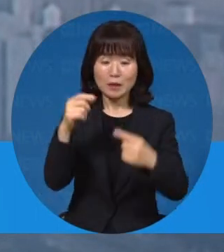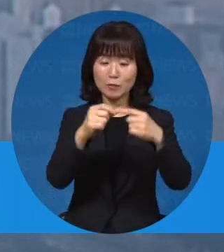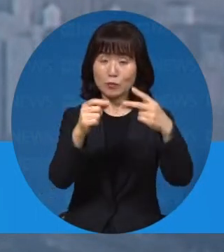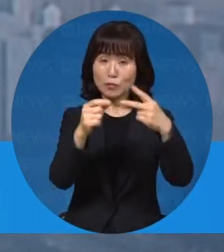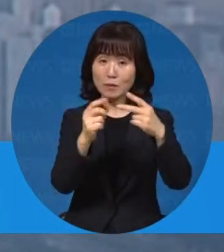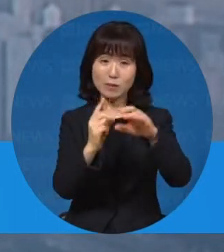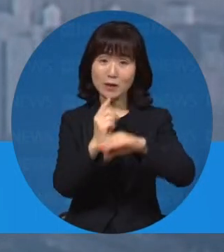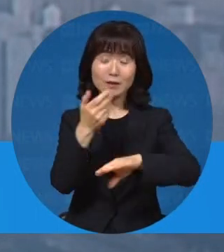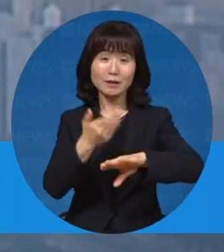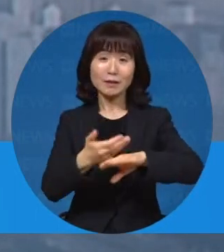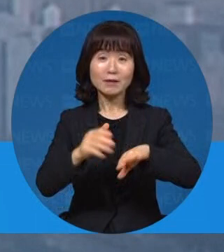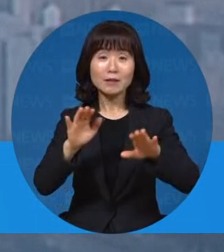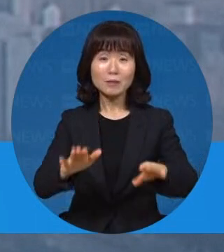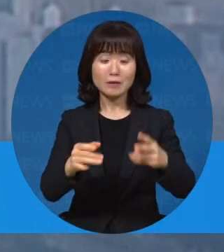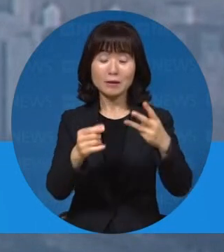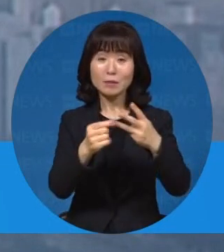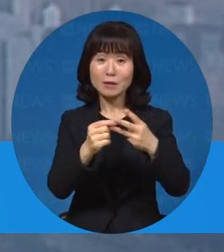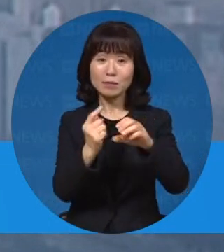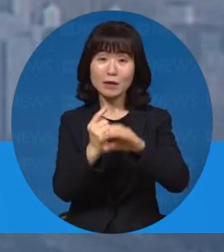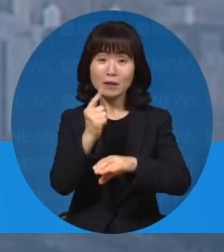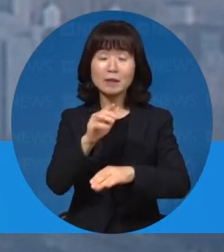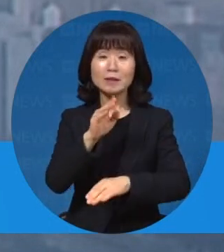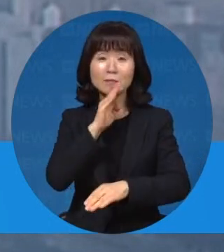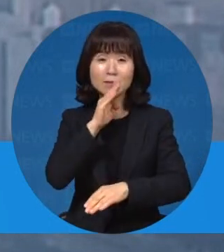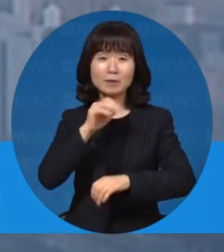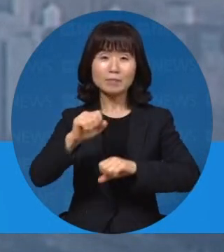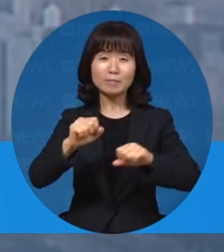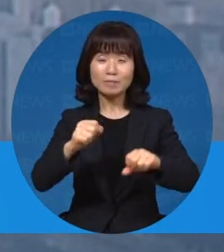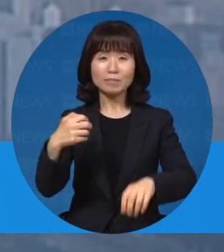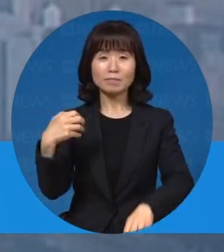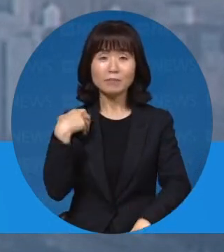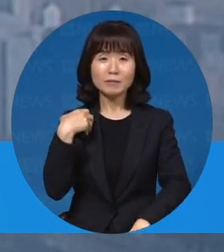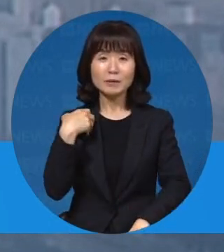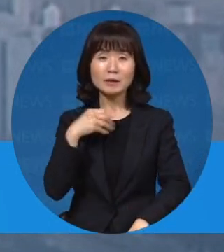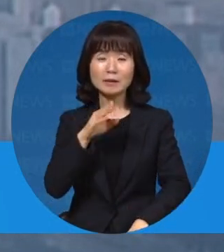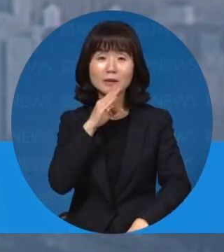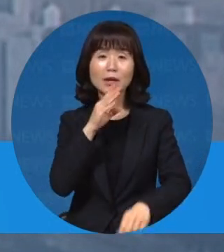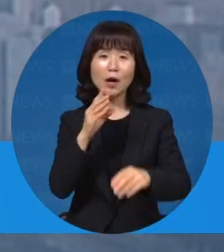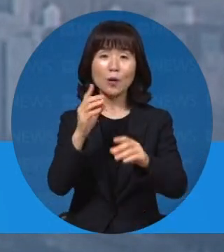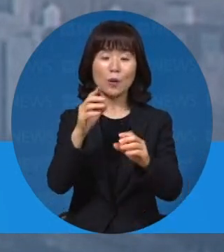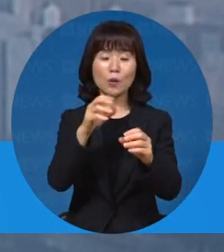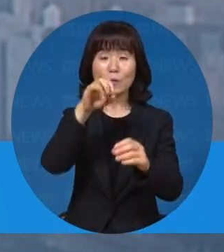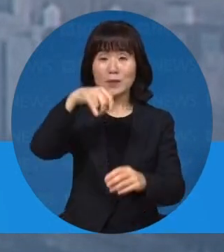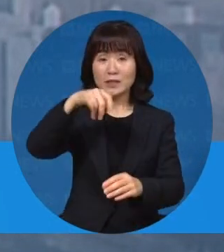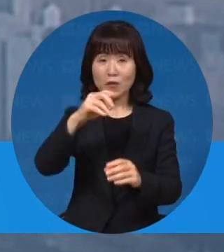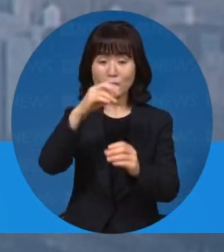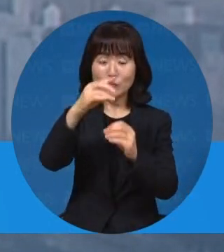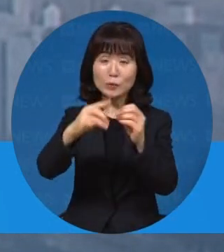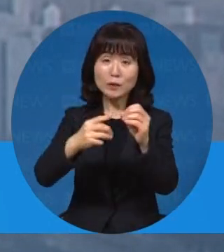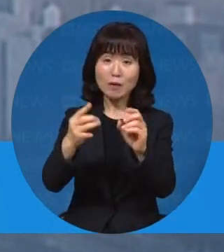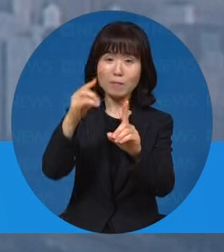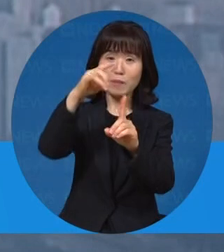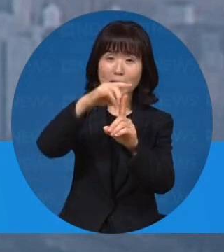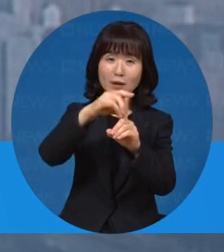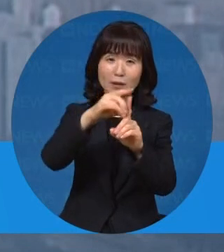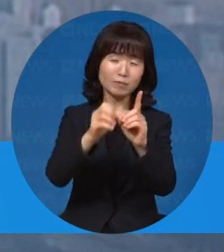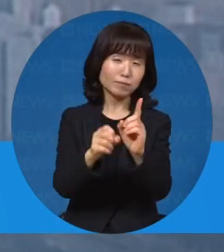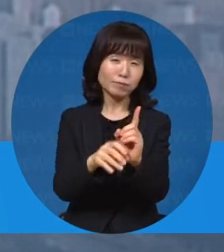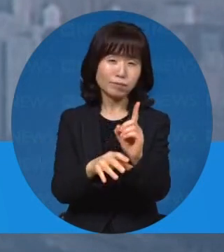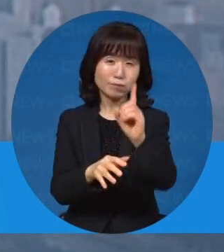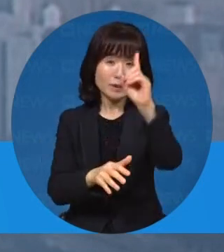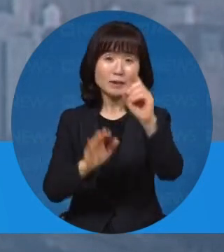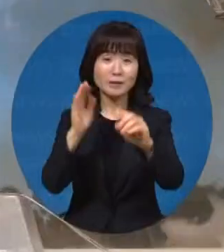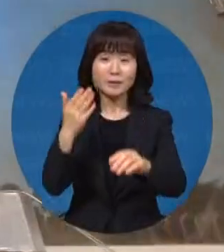달리 이번에는 진짜 임무를 수행하는 실용 위성을 싣고 우주에 오르게 됩니다. 금창호 기자입니다.